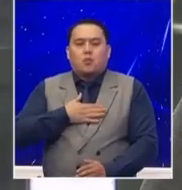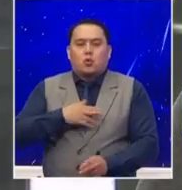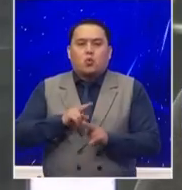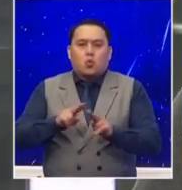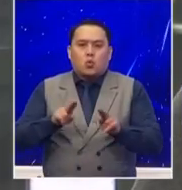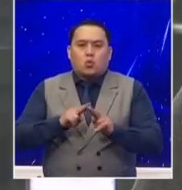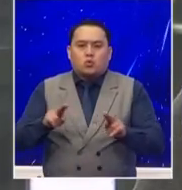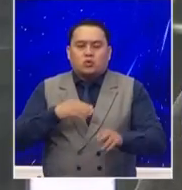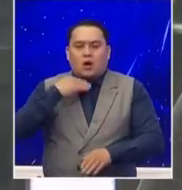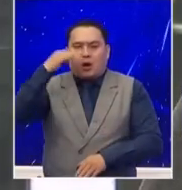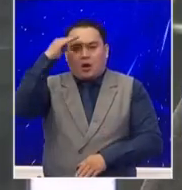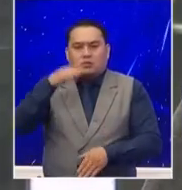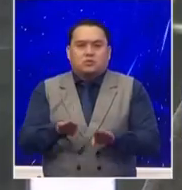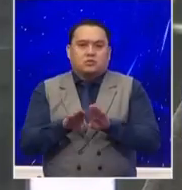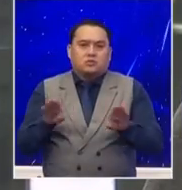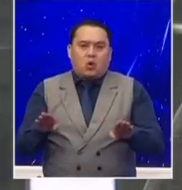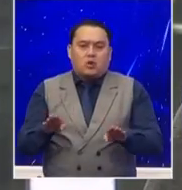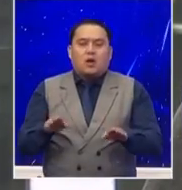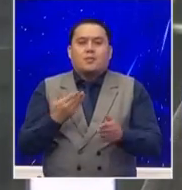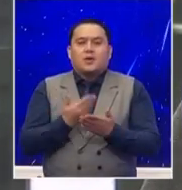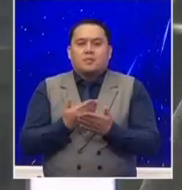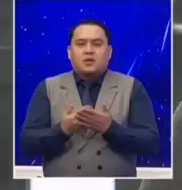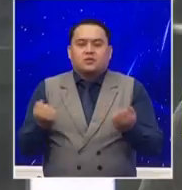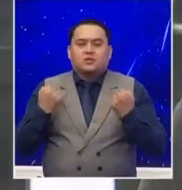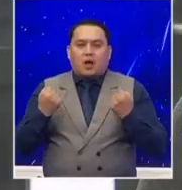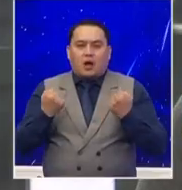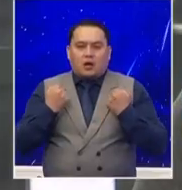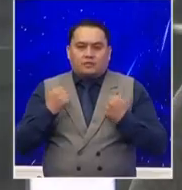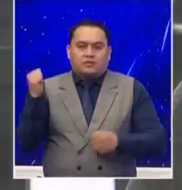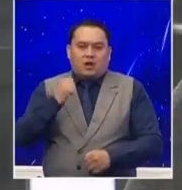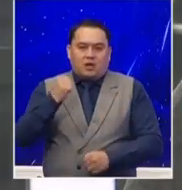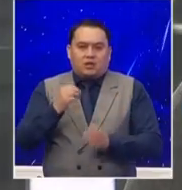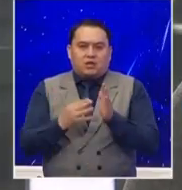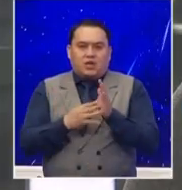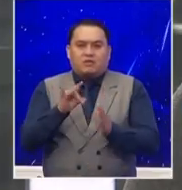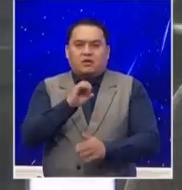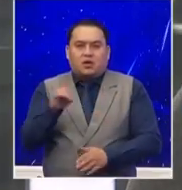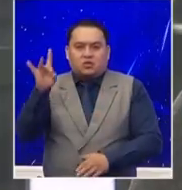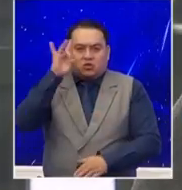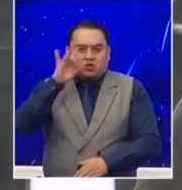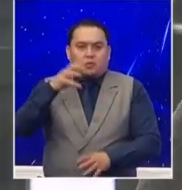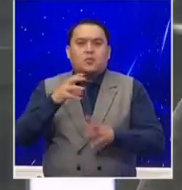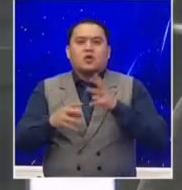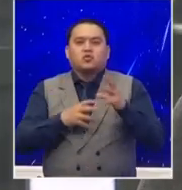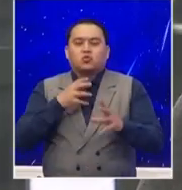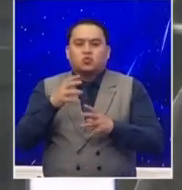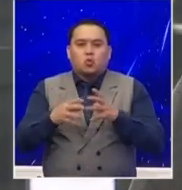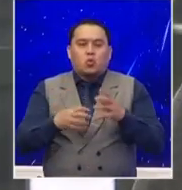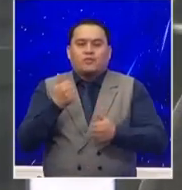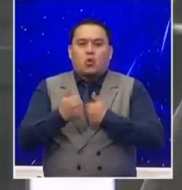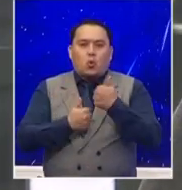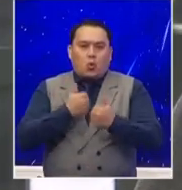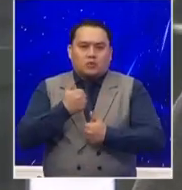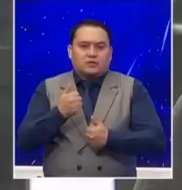сказать, второй отец. Он пример для всех нас. Я занимаюсь спортом, армрестлингом. 9 раз становился чемпионом на международных и мировых